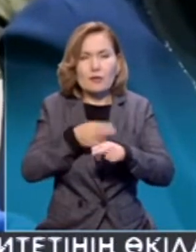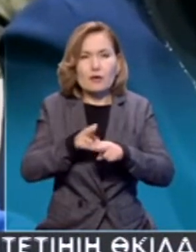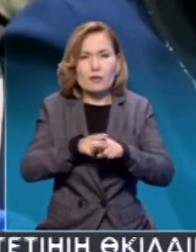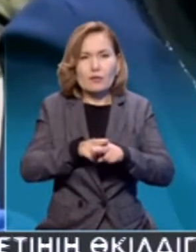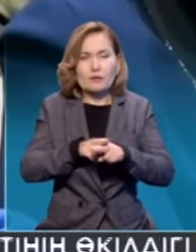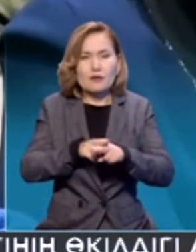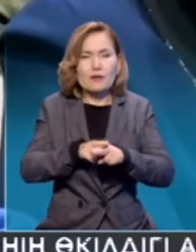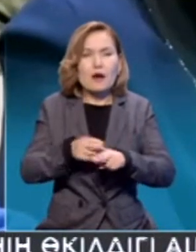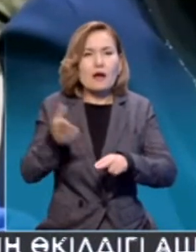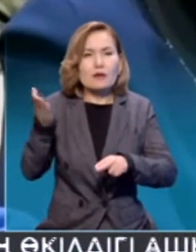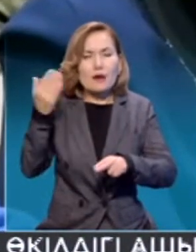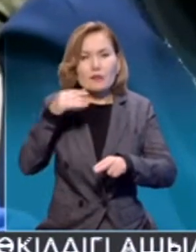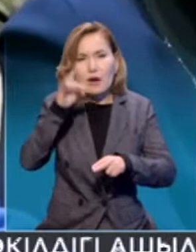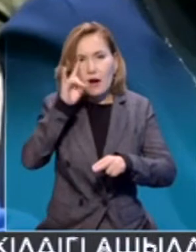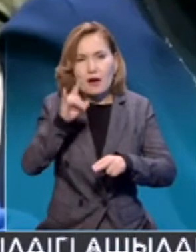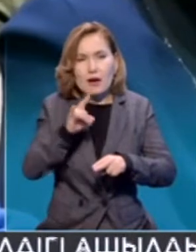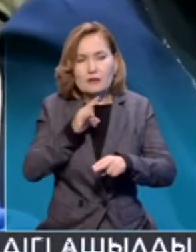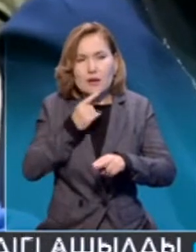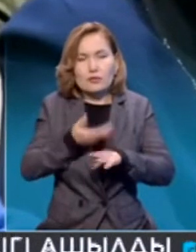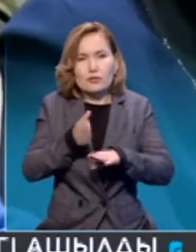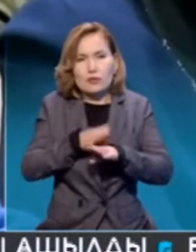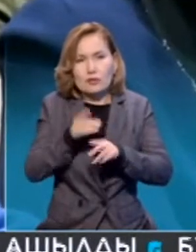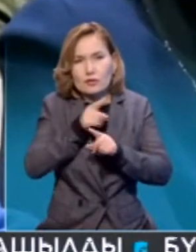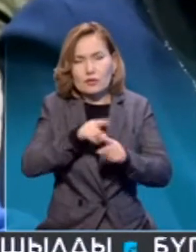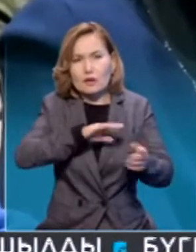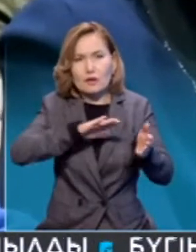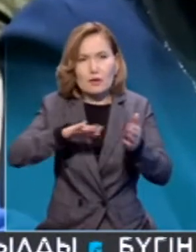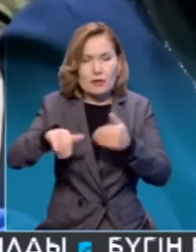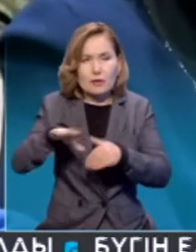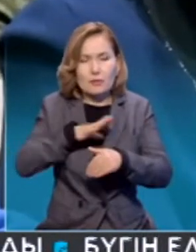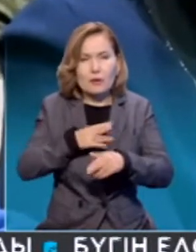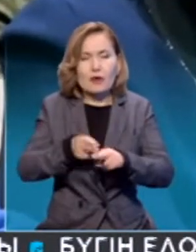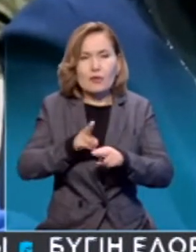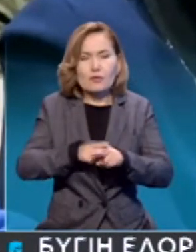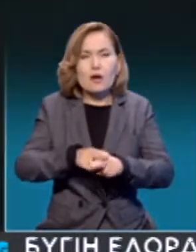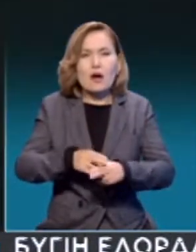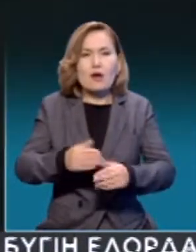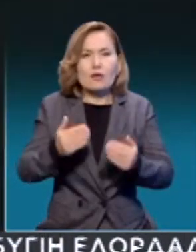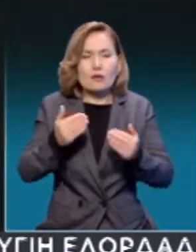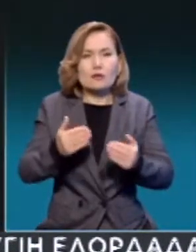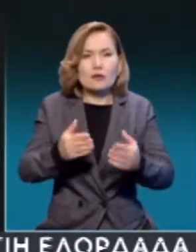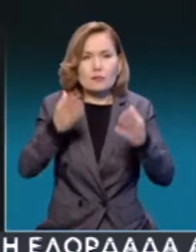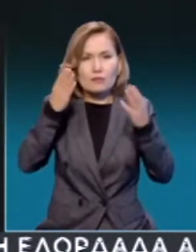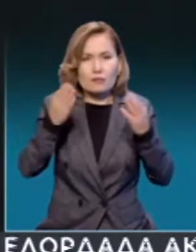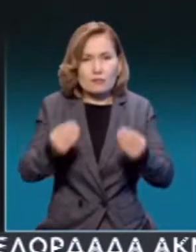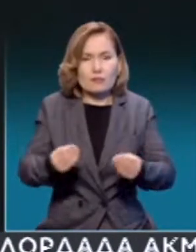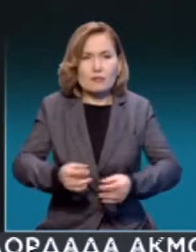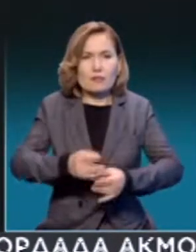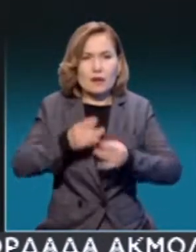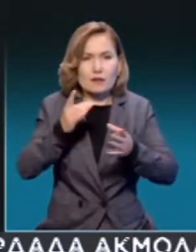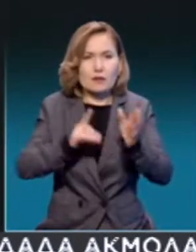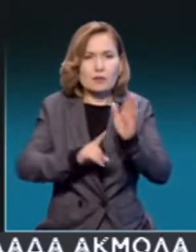бардык кыйындыктан арылып, алдагы заманда үлкөн нәтижеге жетеди басып.